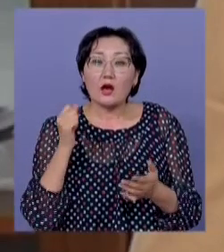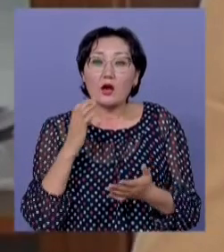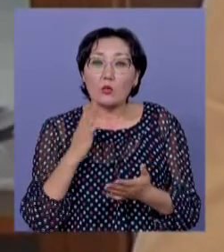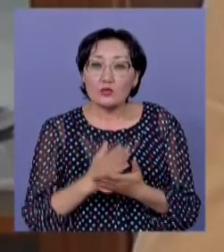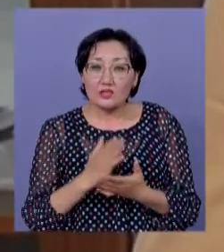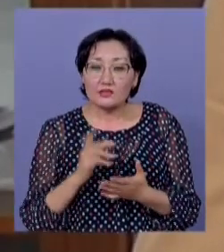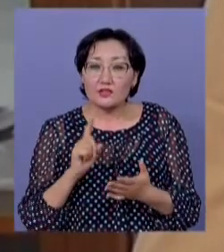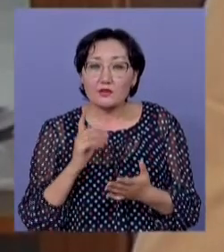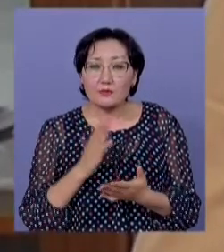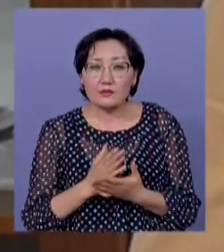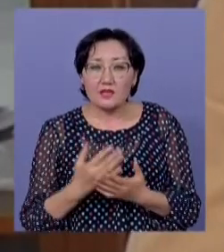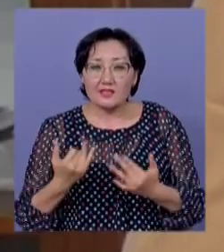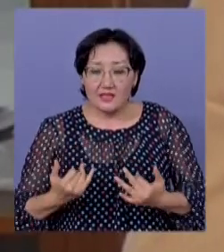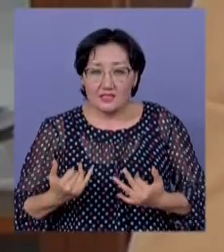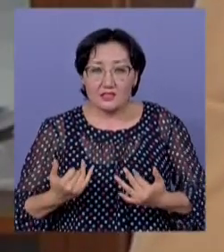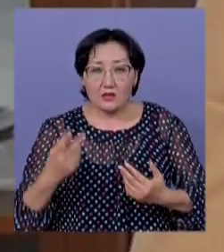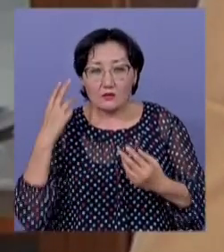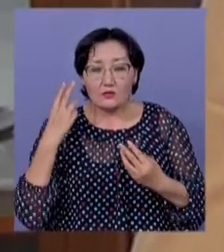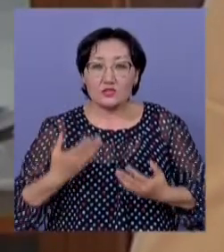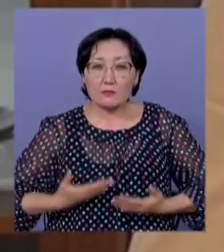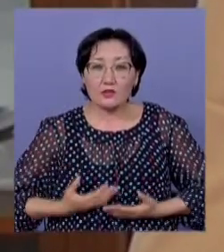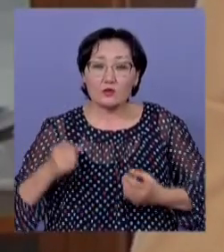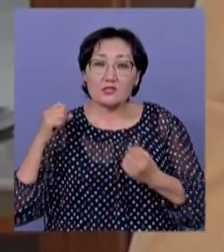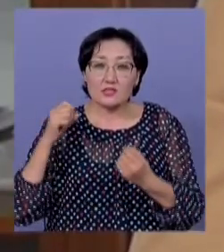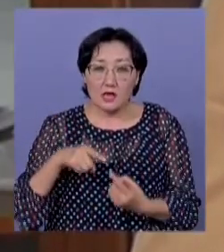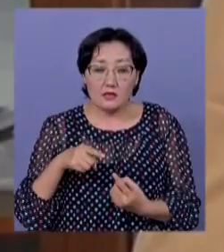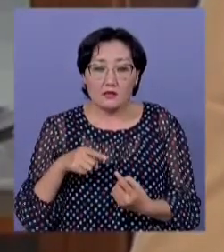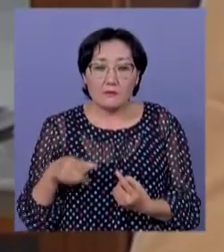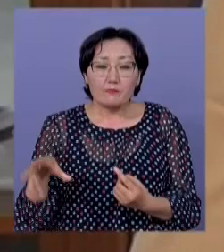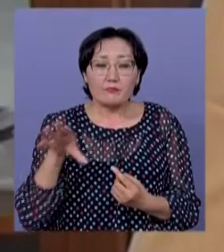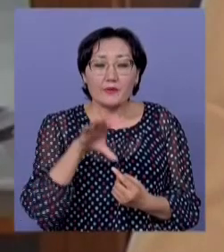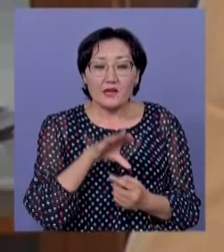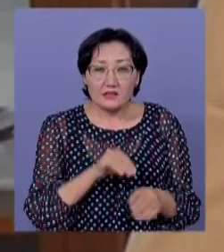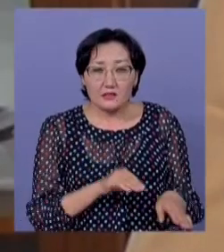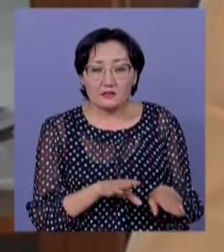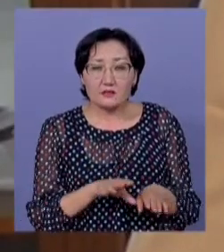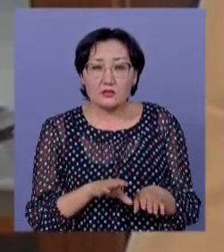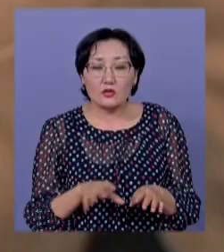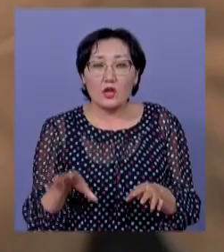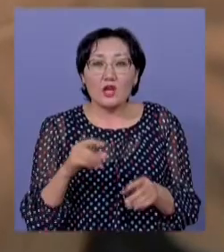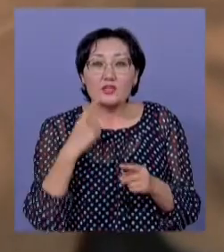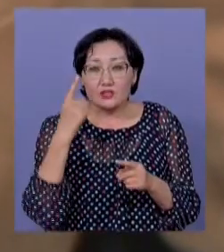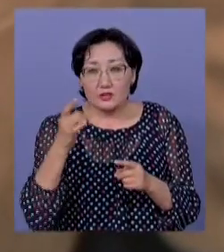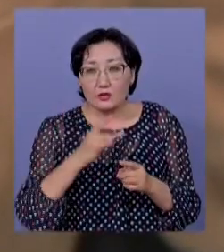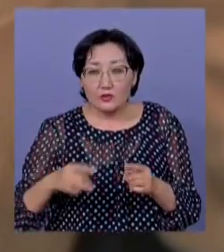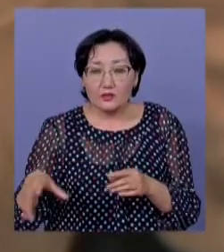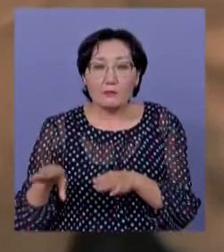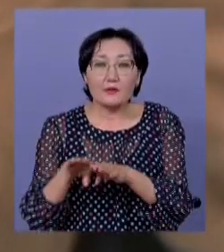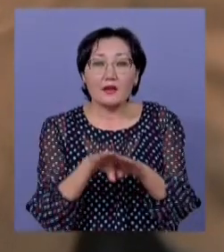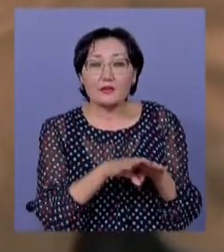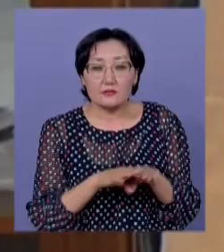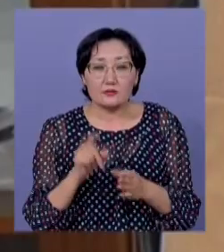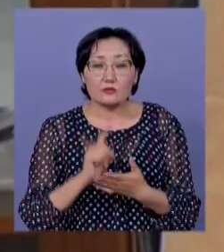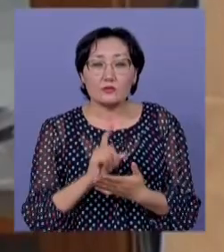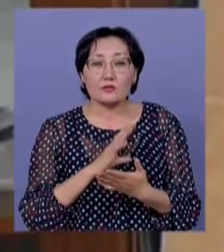Жақсы, бүгінгі заманауиға сай. Соның барлығы бүткіл бөлімде шеткі аудандардың барлығында болу керек. Мысалы